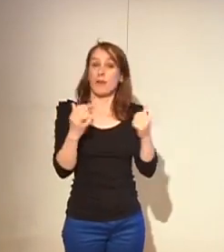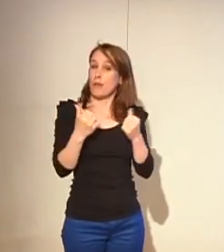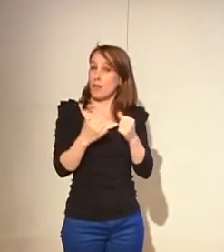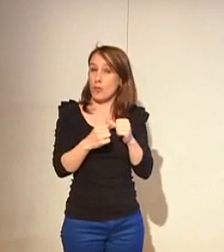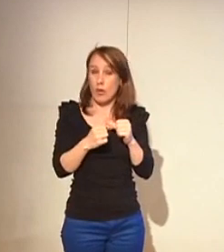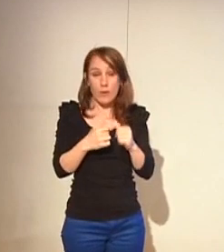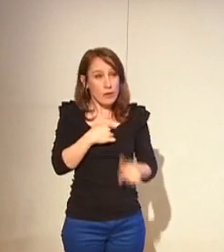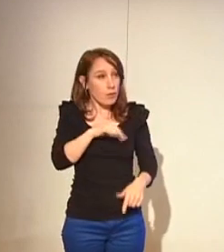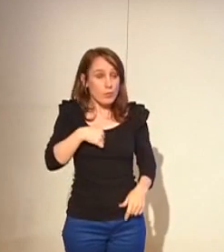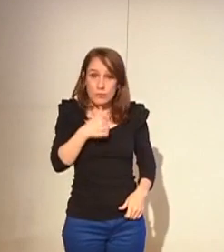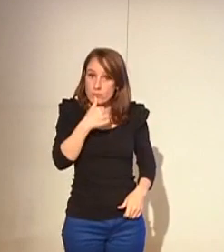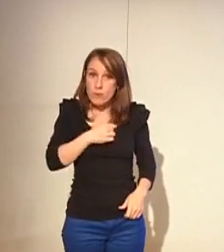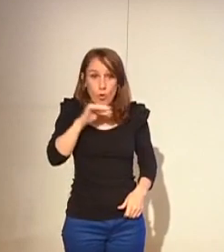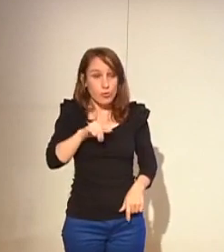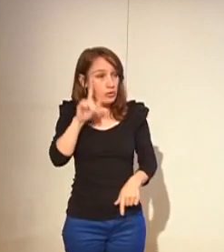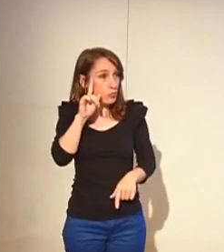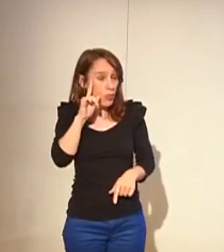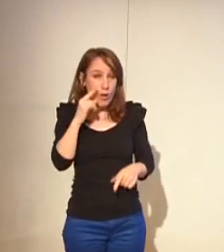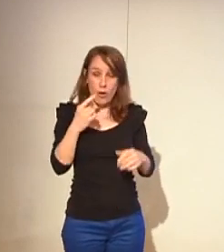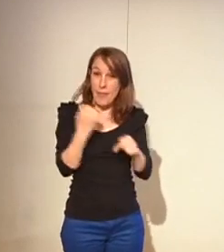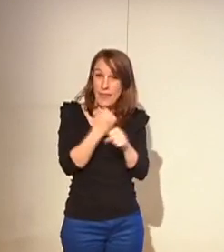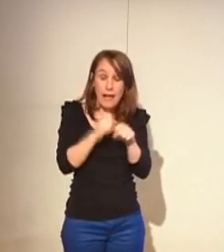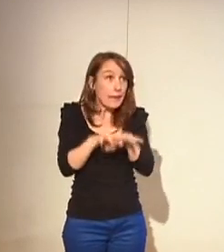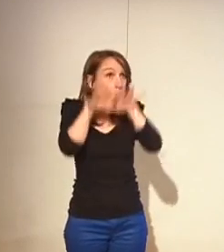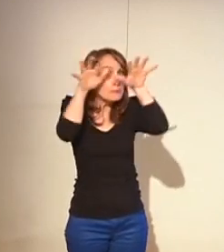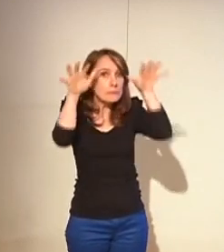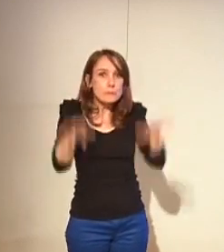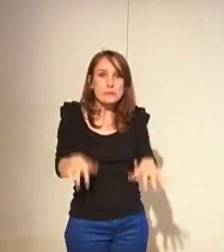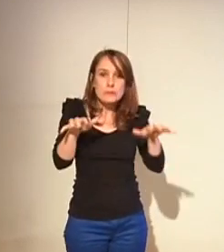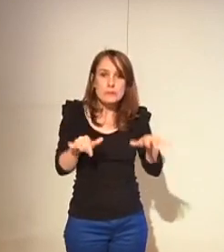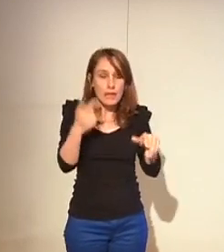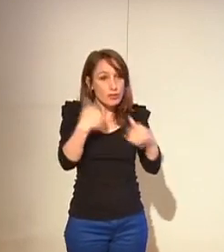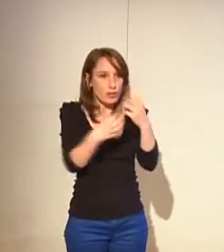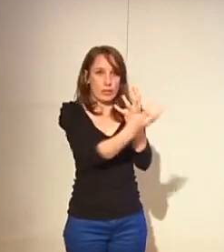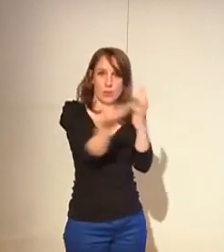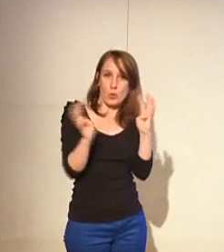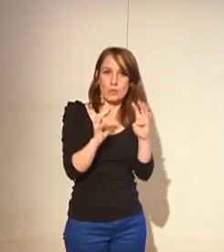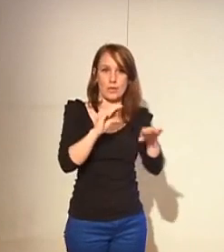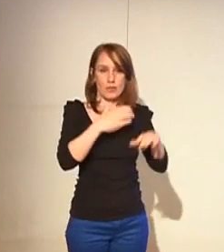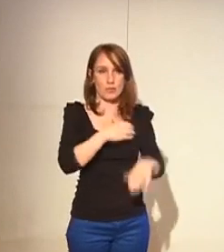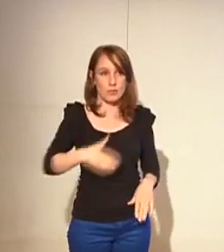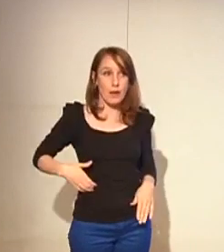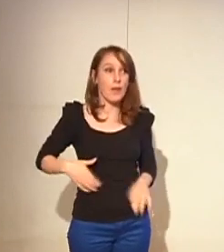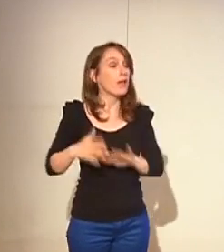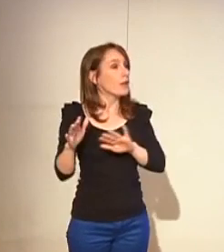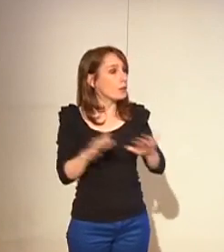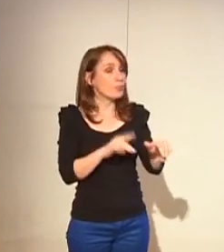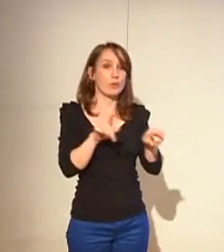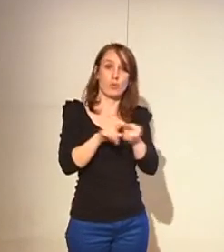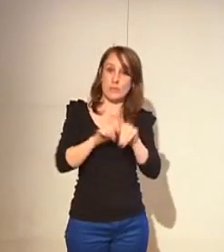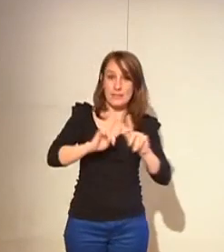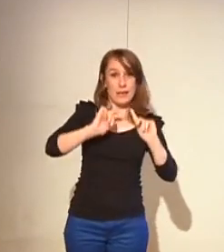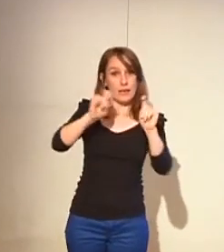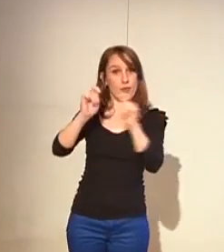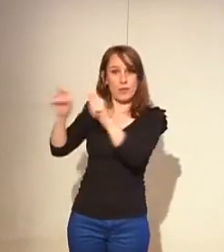tâche qui est celle de ce conseil municipal et également le fait que donc ces nominations percèdent de mobiliser du